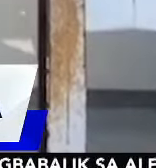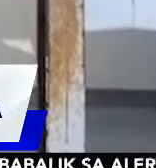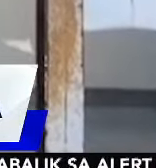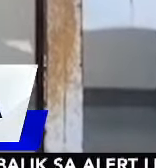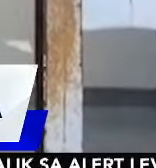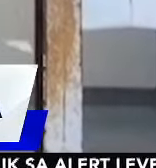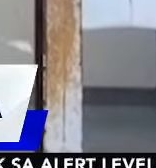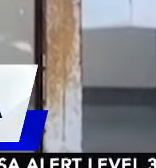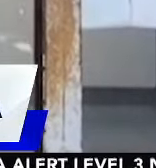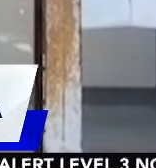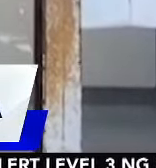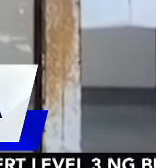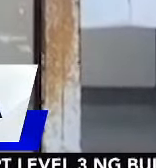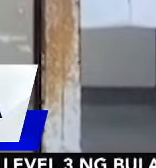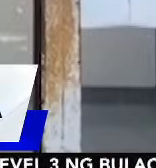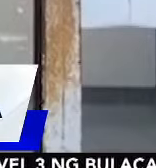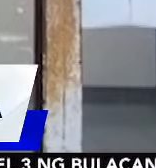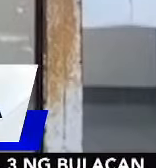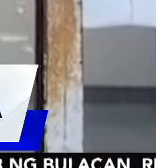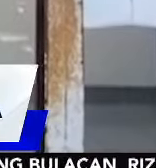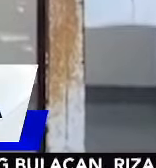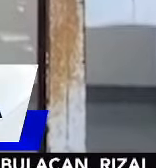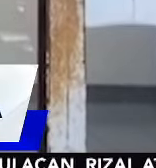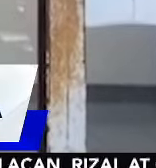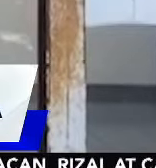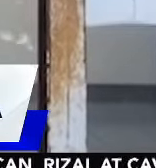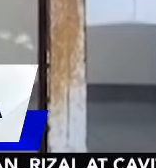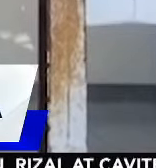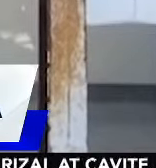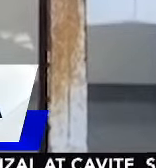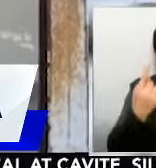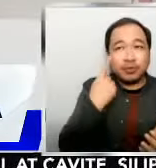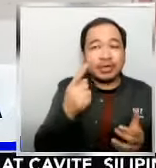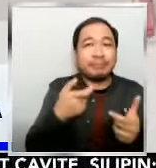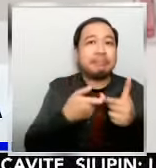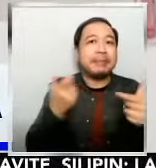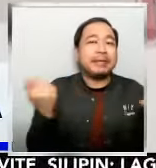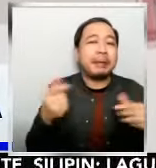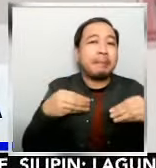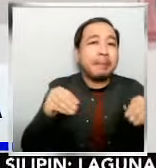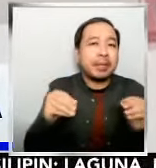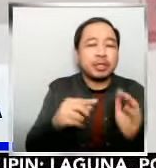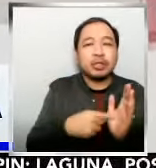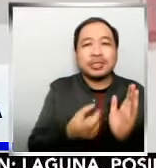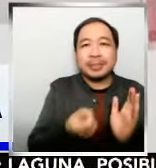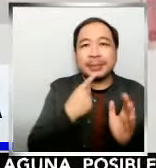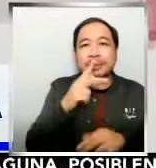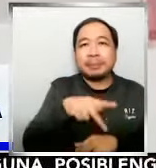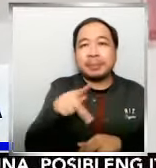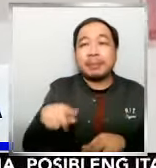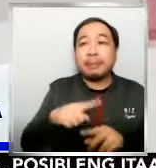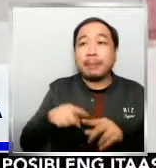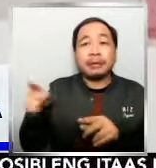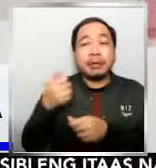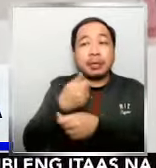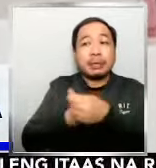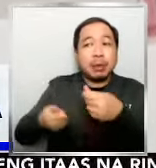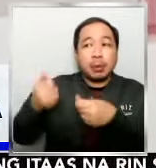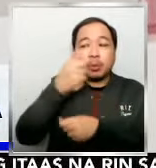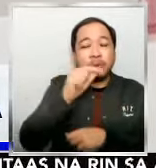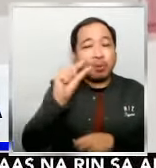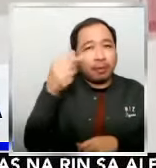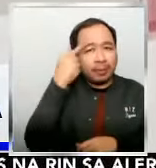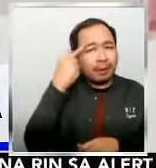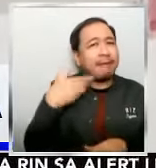supply ng ilang brand ng flu medicine sa mga malalaking butika sa Pampanga. Pero tiniyak ng provincial government na sapat pa ang supply ng